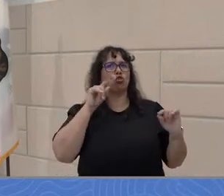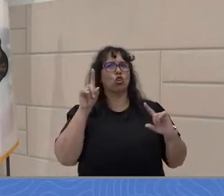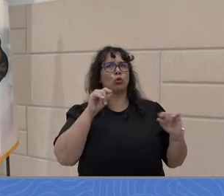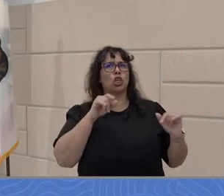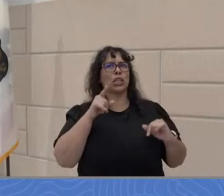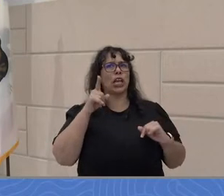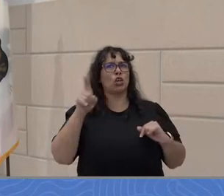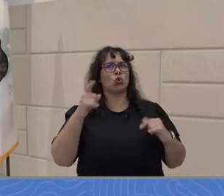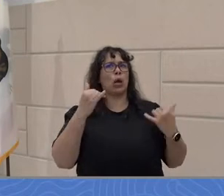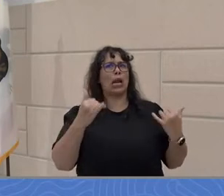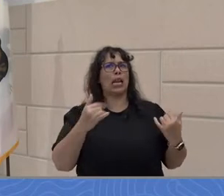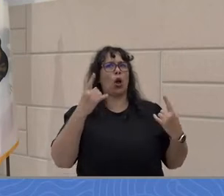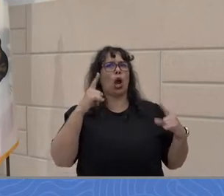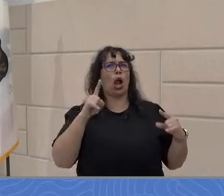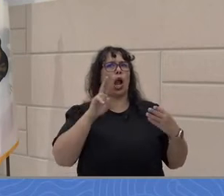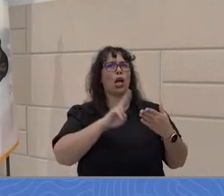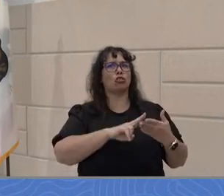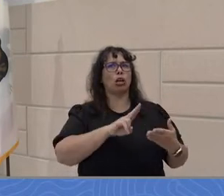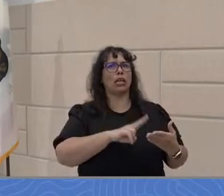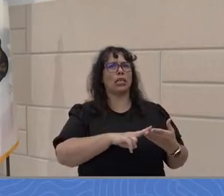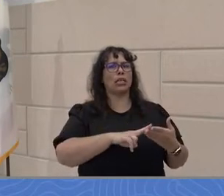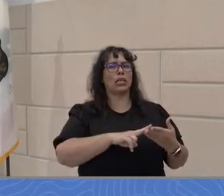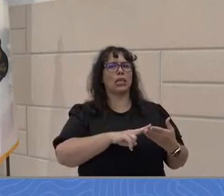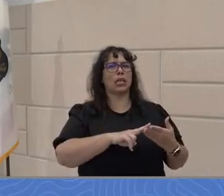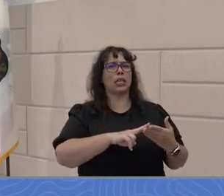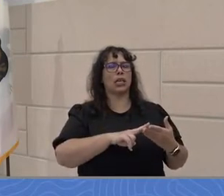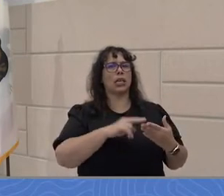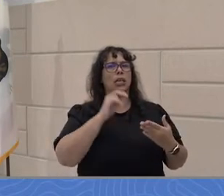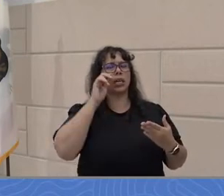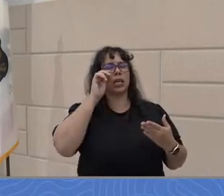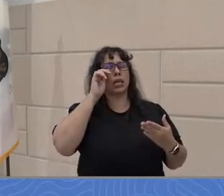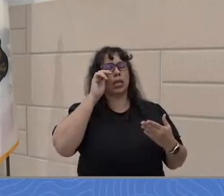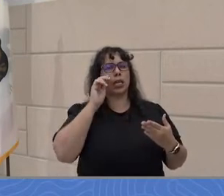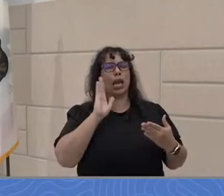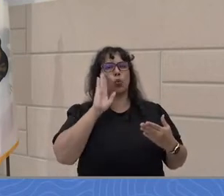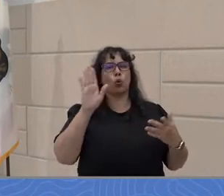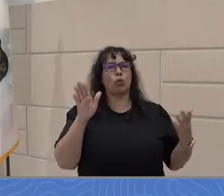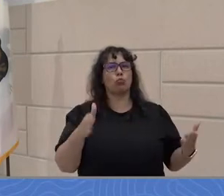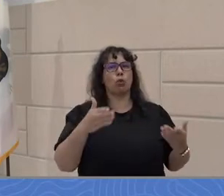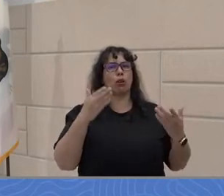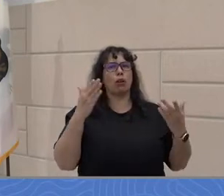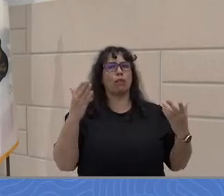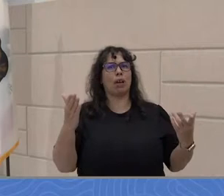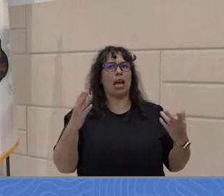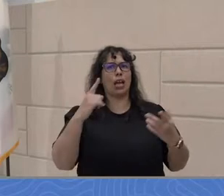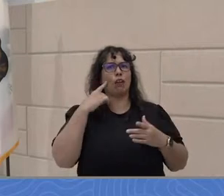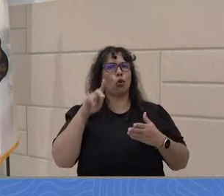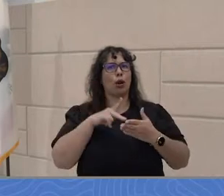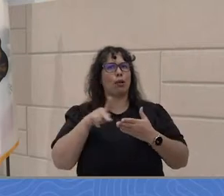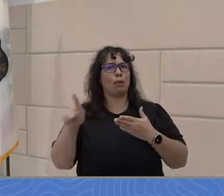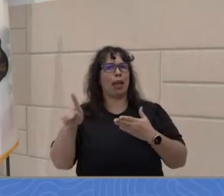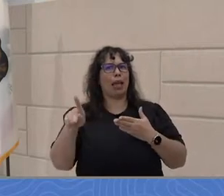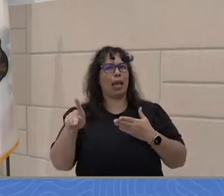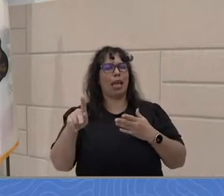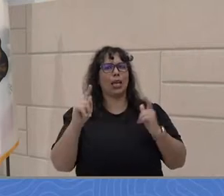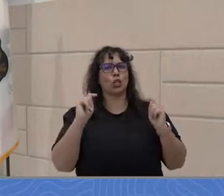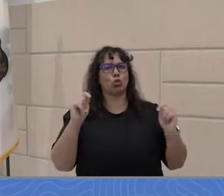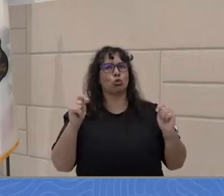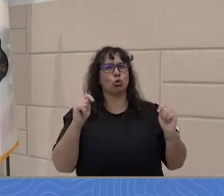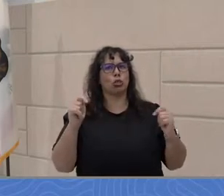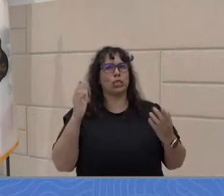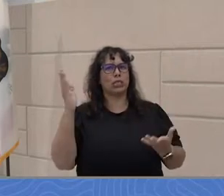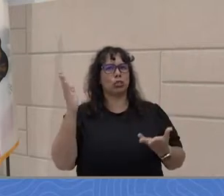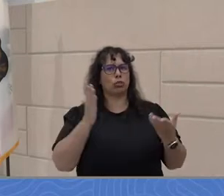ងអប់រំ District ហ្នឹងបានធ្វើការកោះកុងត្រាជាមួយអ្នកផ្សេងដោយមូលហេតុ